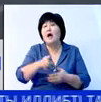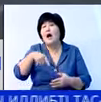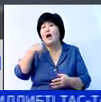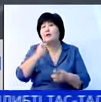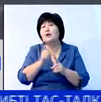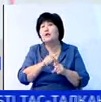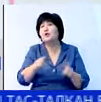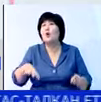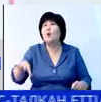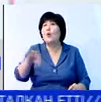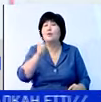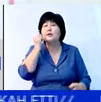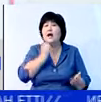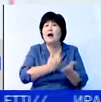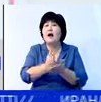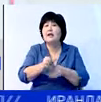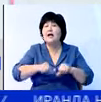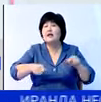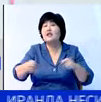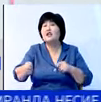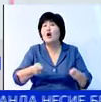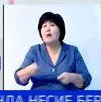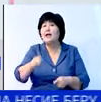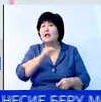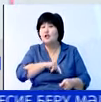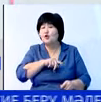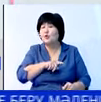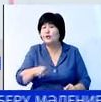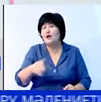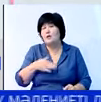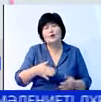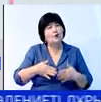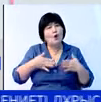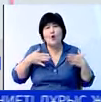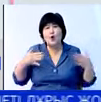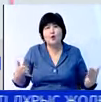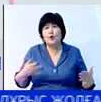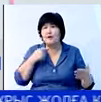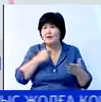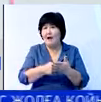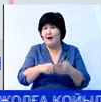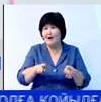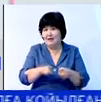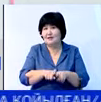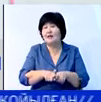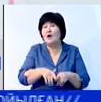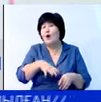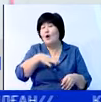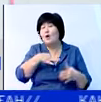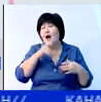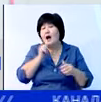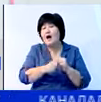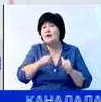сөздері, облыстық ардагерлер кеңесін басқарғандағы жұмыстары, менімше үлкен азық. Әрбір ардагер